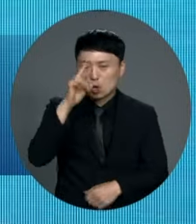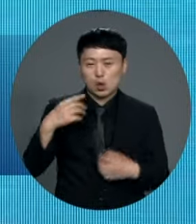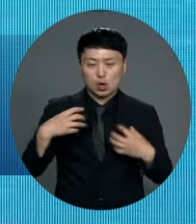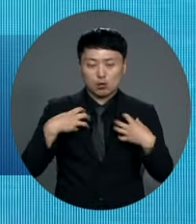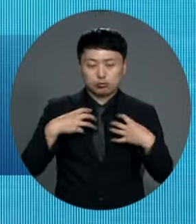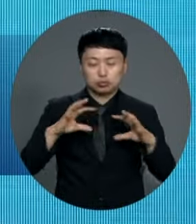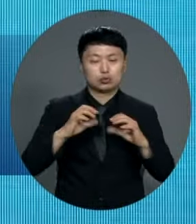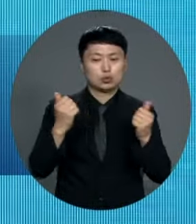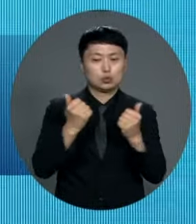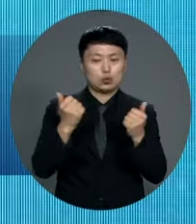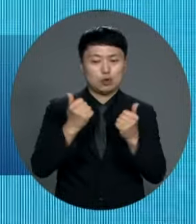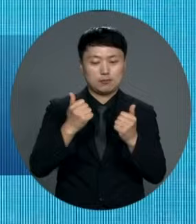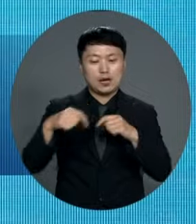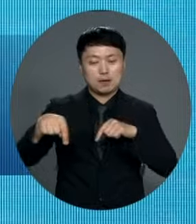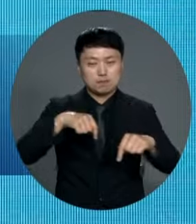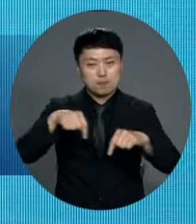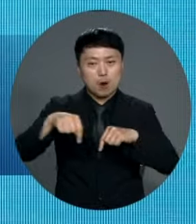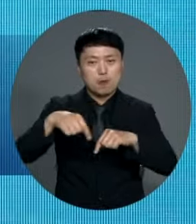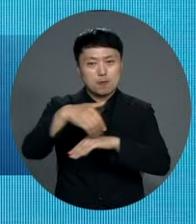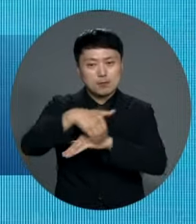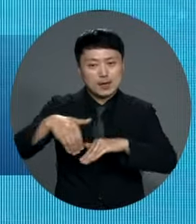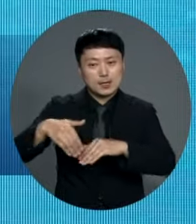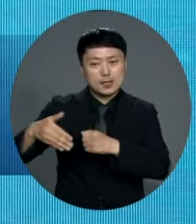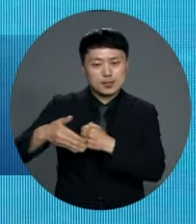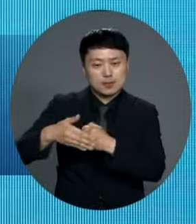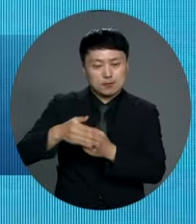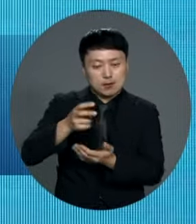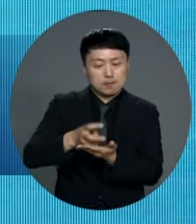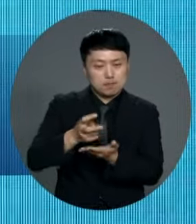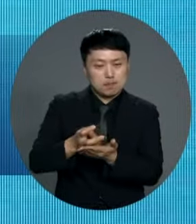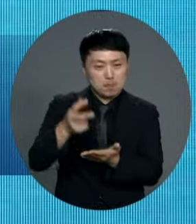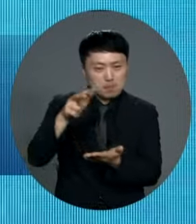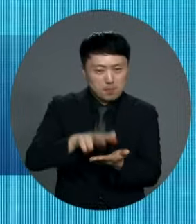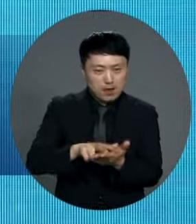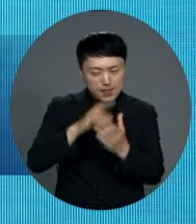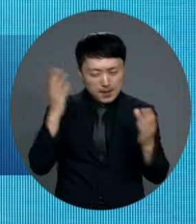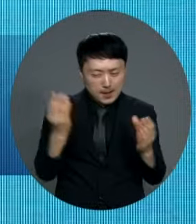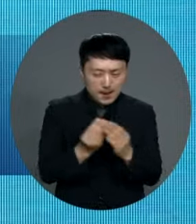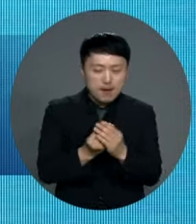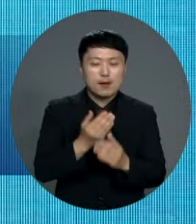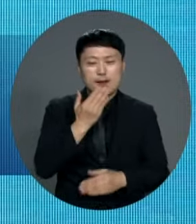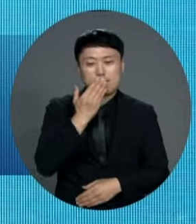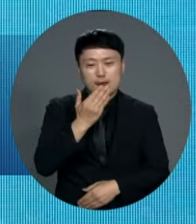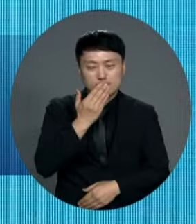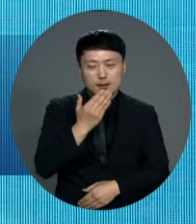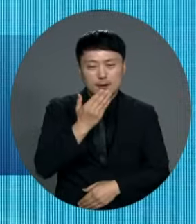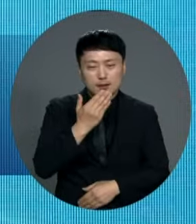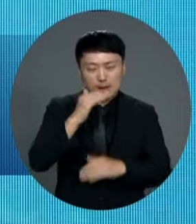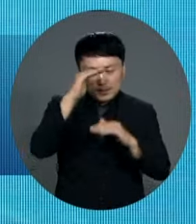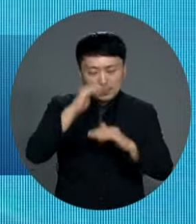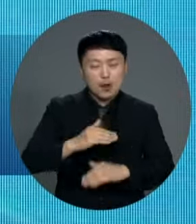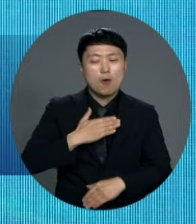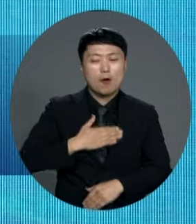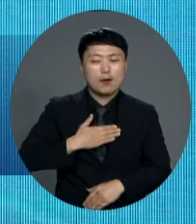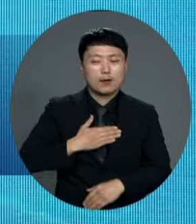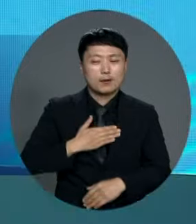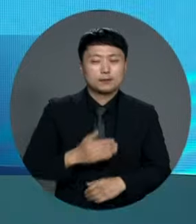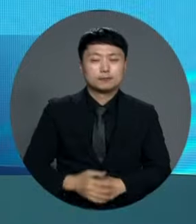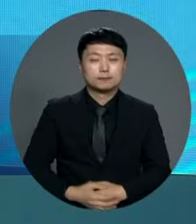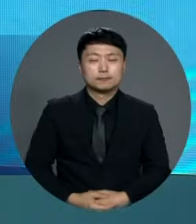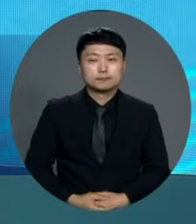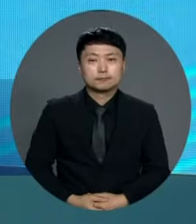국회 차원의 정책적 지원과 입법을 통해 완성될 수 있다는 새로운 사실도 알게